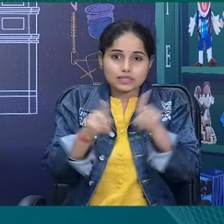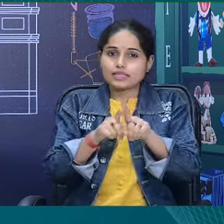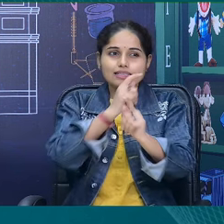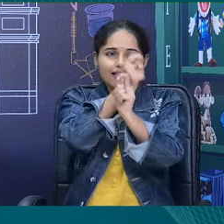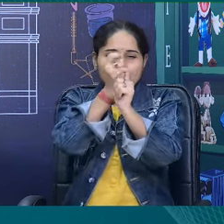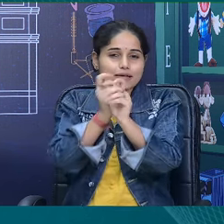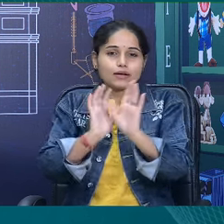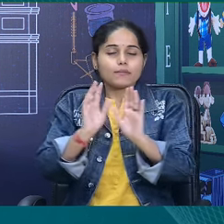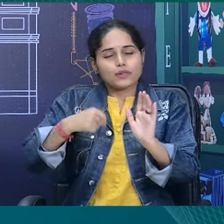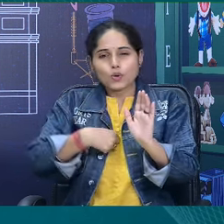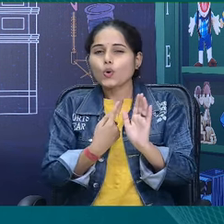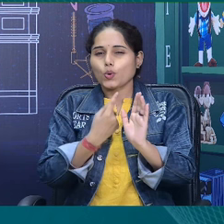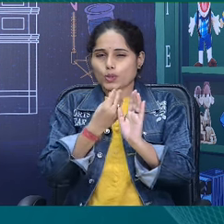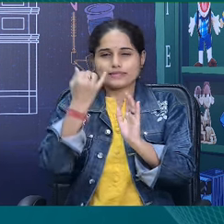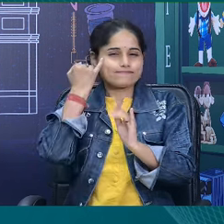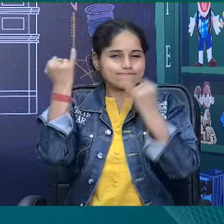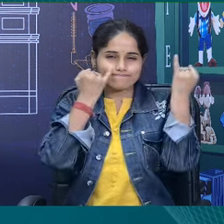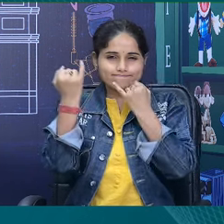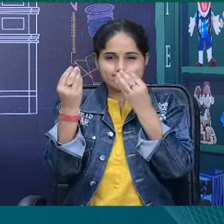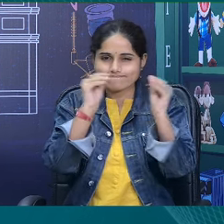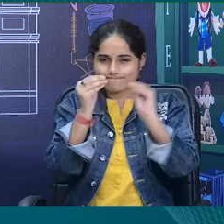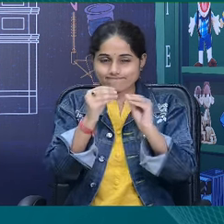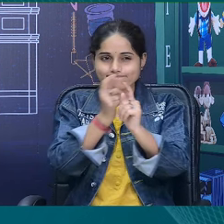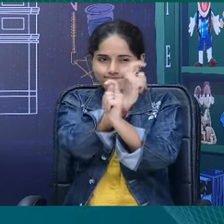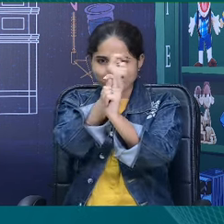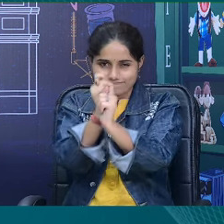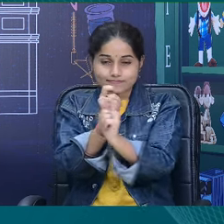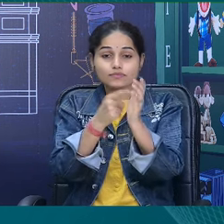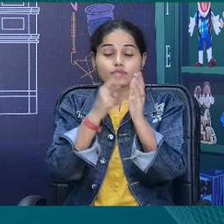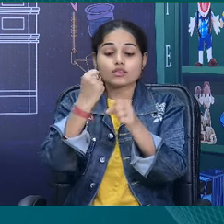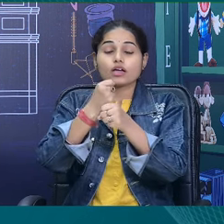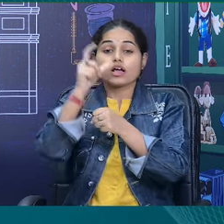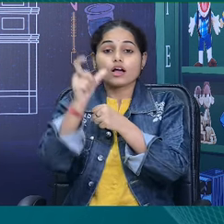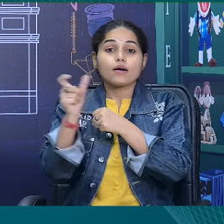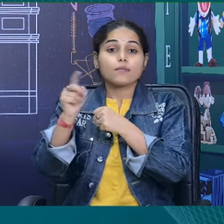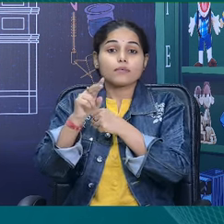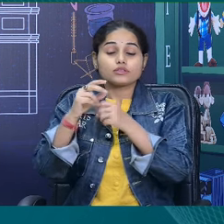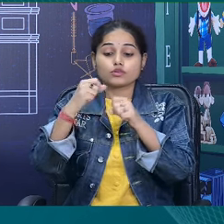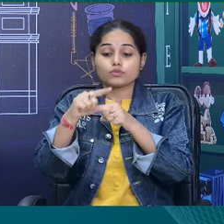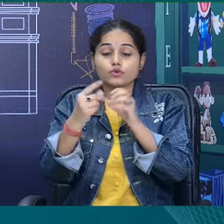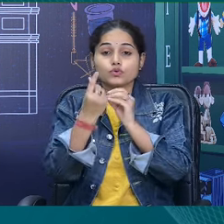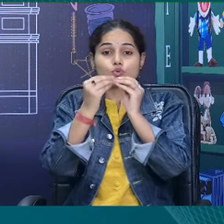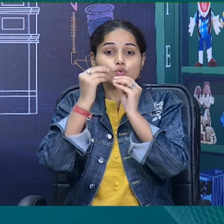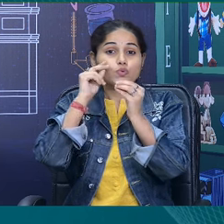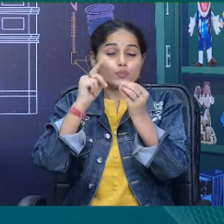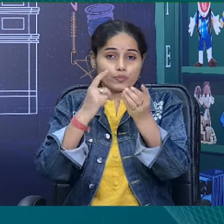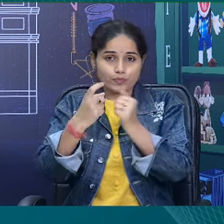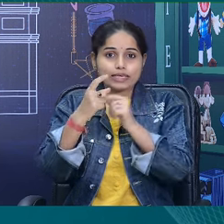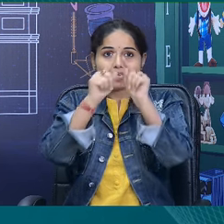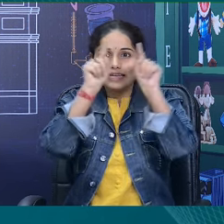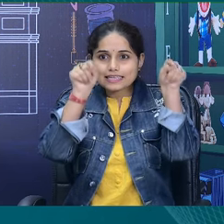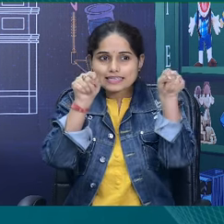अपने स्टाइल को वहां पर इवॉल्व किया तो गद्र नाथ टैगोर जी जो थे वह क्यूबिक यानी कि घन की आकृतियां बनाते